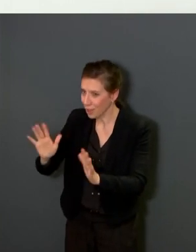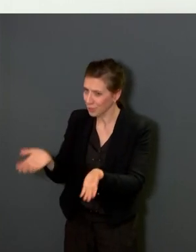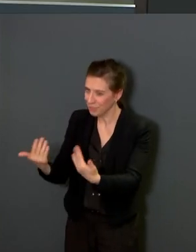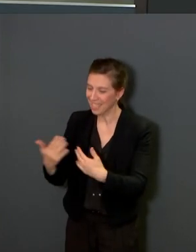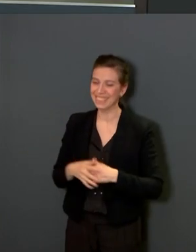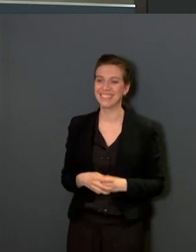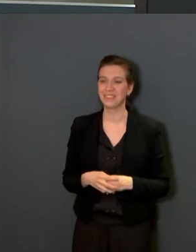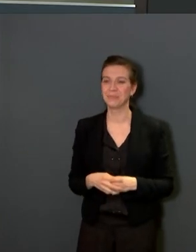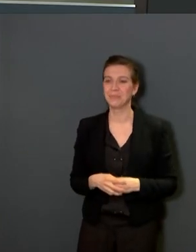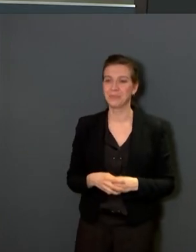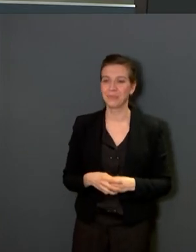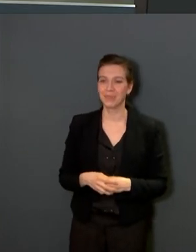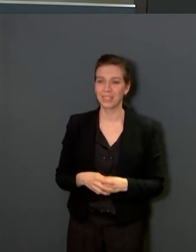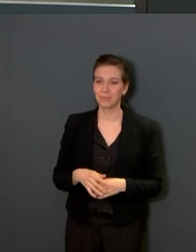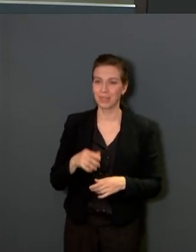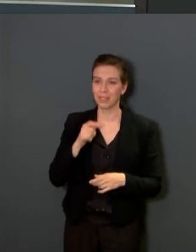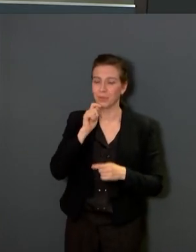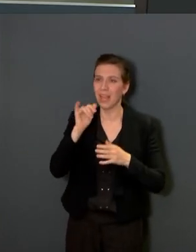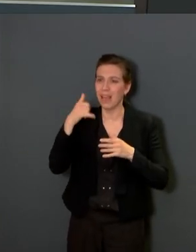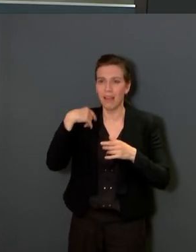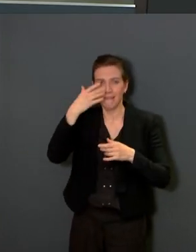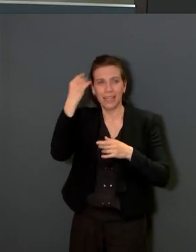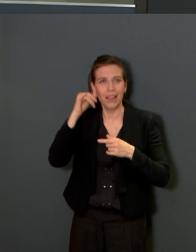Wat ging u vragen?